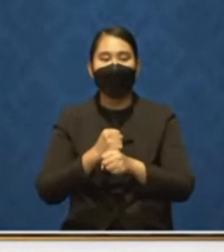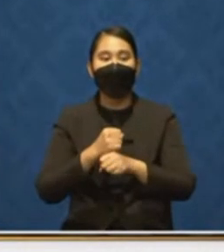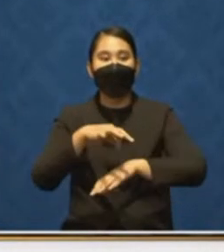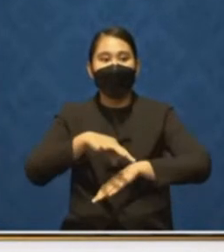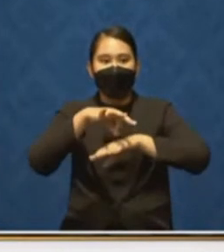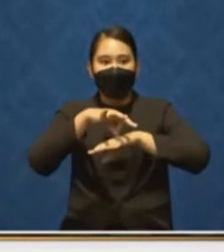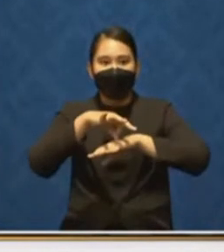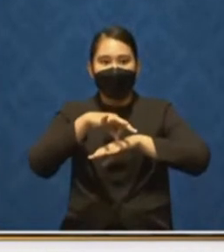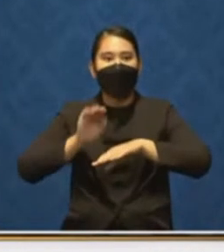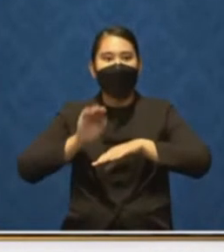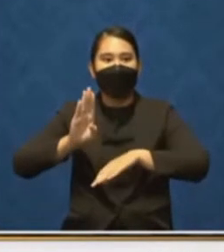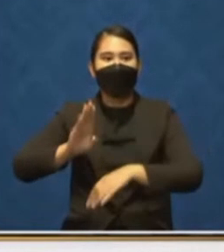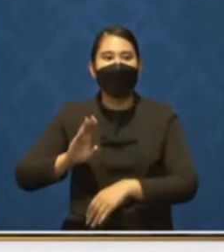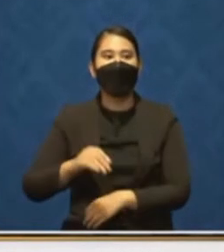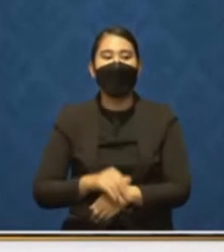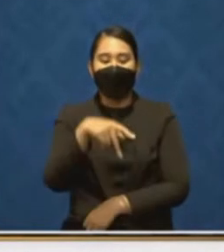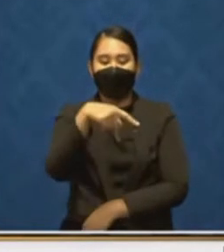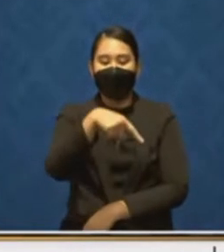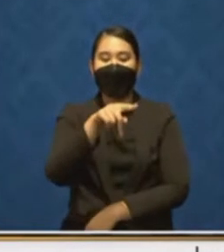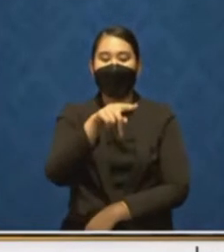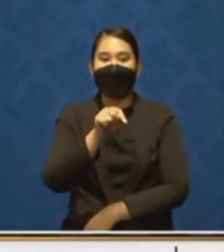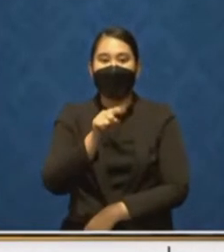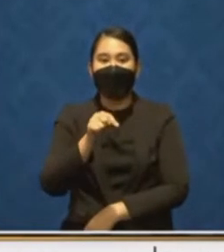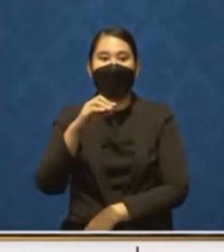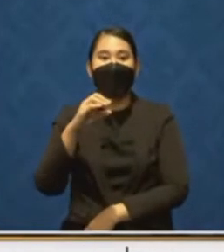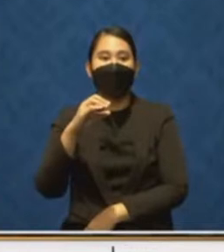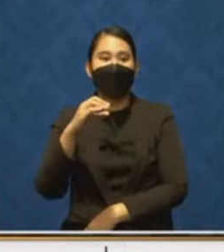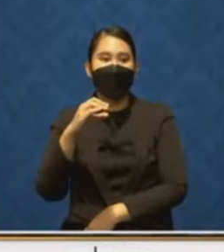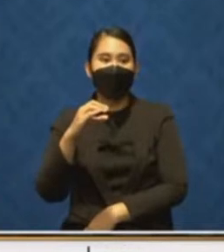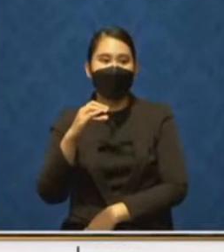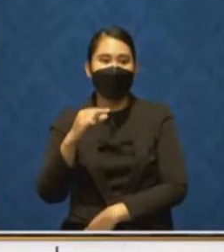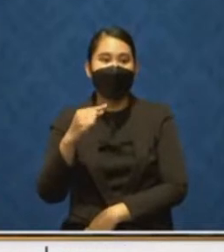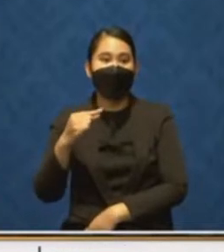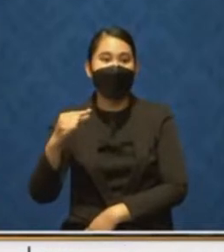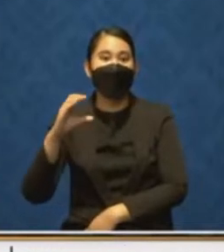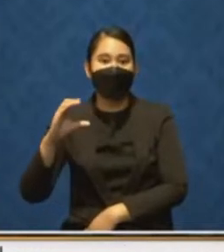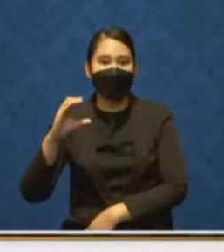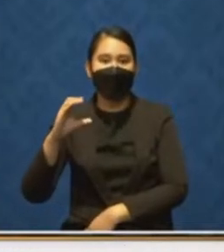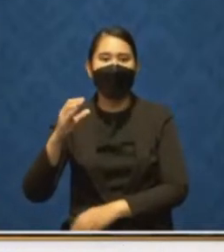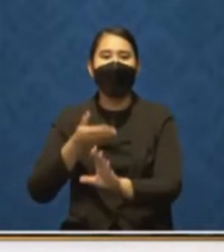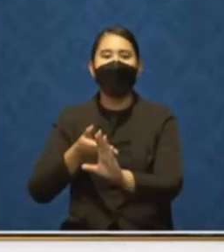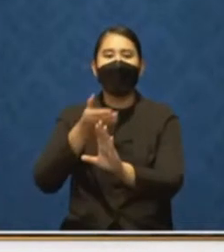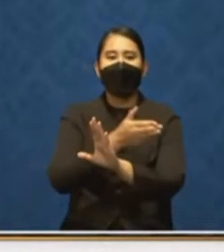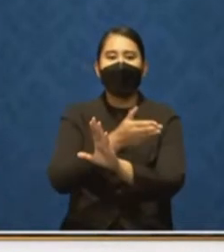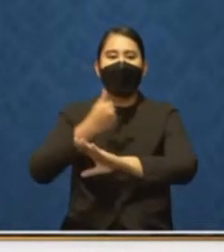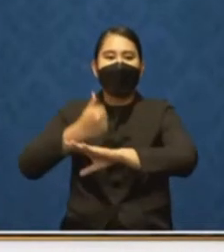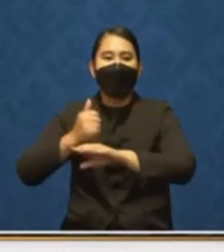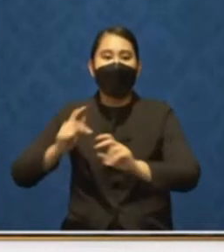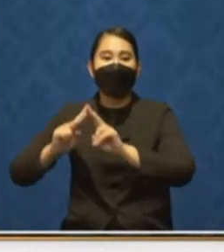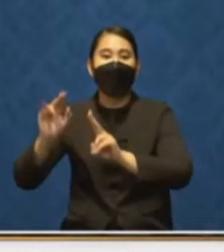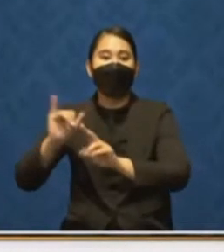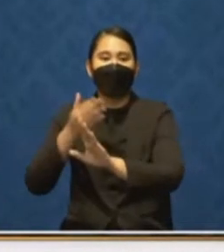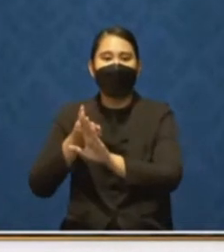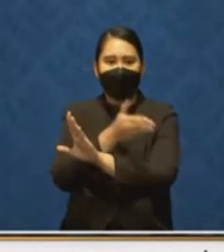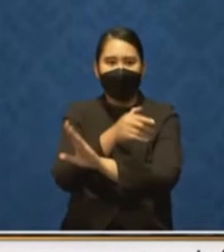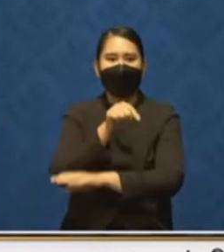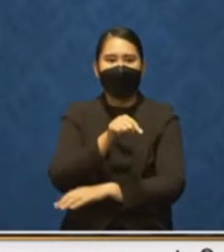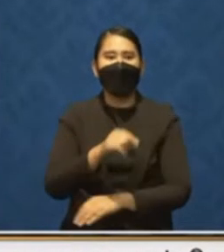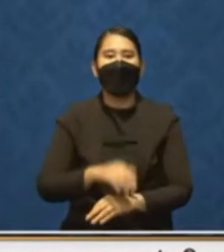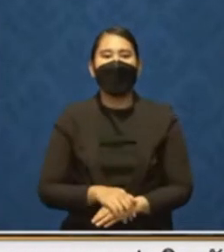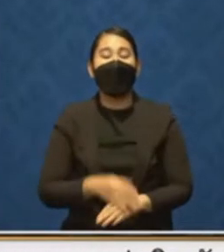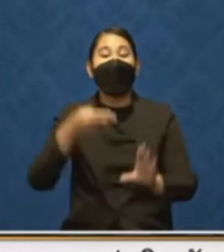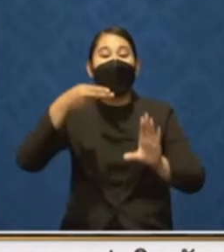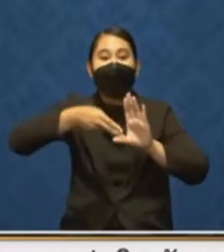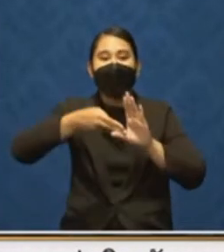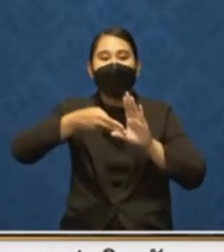บริษัทจีอีซีเนี่ยนะก่อนจะมาเป็นรัฐมนตรีพลังงานอยู่แล้วมันมีน้ำมันปาล์มท่านประธานครับ